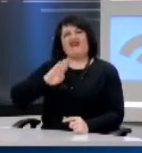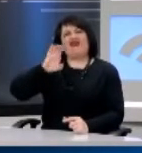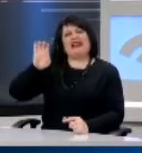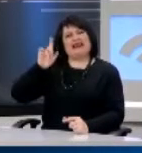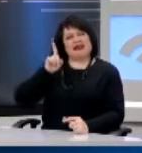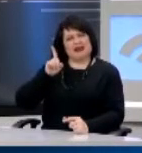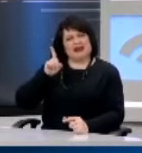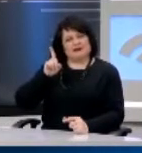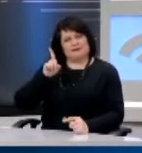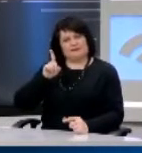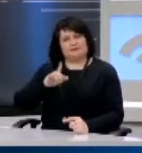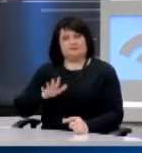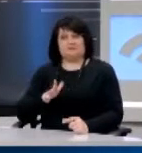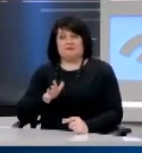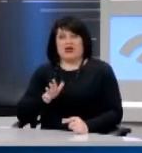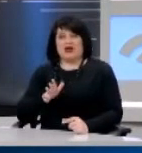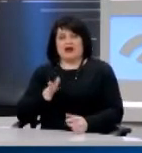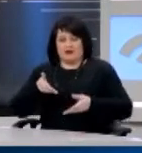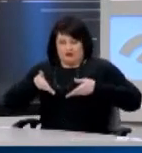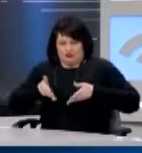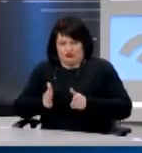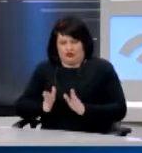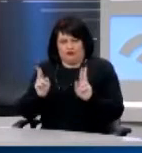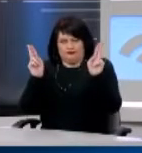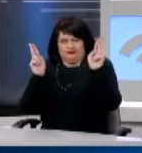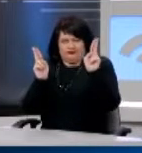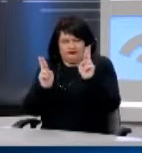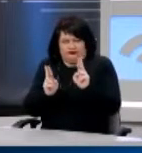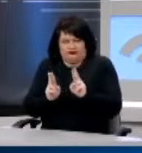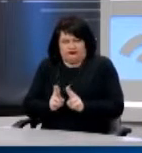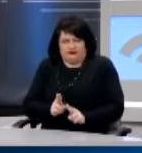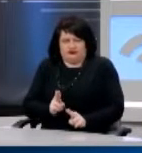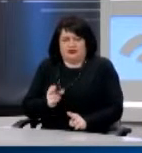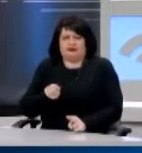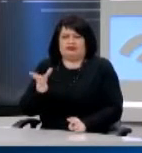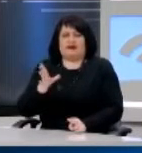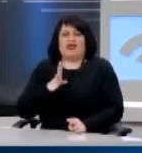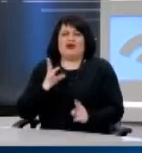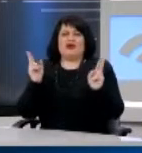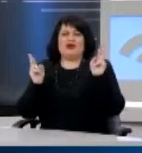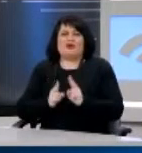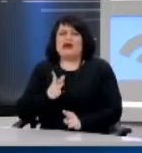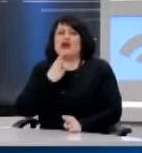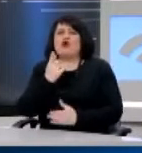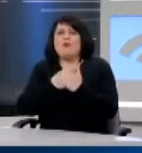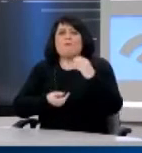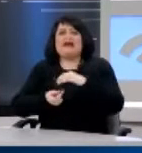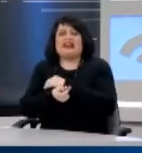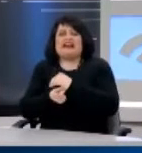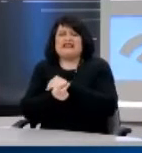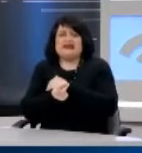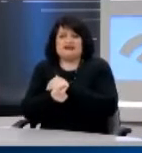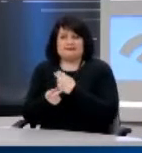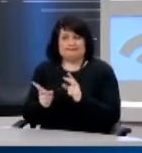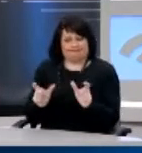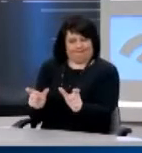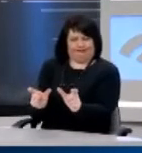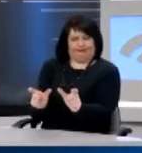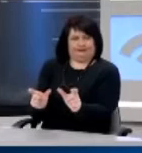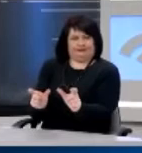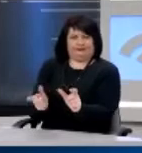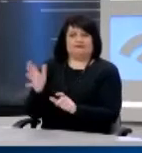πληθυσμού τους. Τόσο λόγω της μη ενσωμάτωσης μεταναστών, όσο και λόγω της μόνιμης φυγής γηγενών